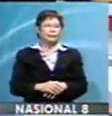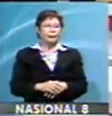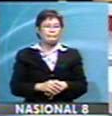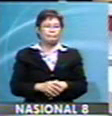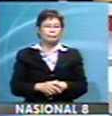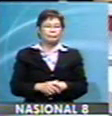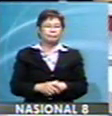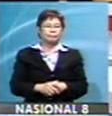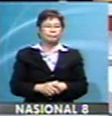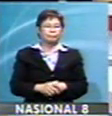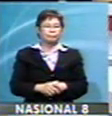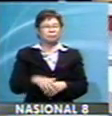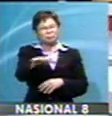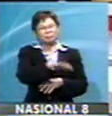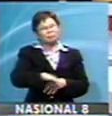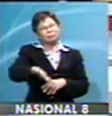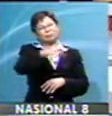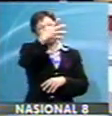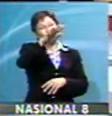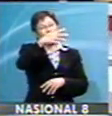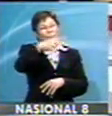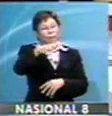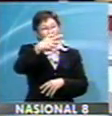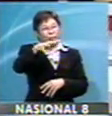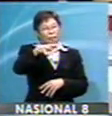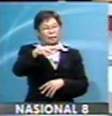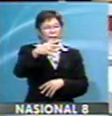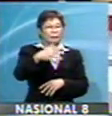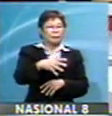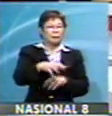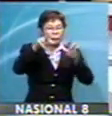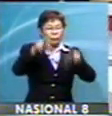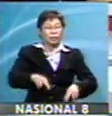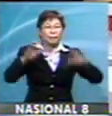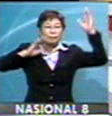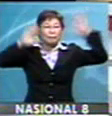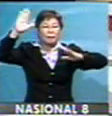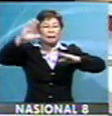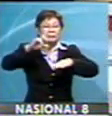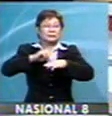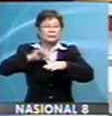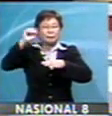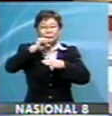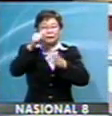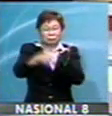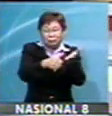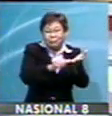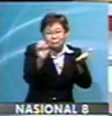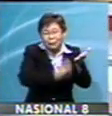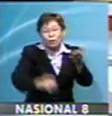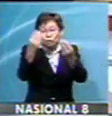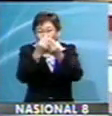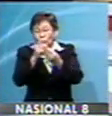Amiruddin diagarkan 15% daripada rakyat Malaysia rakyat Sabah tidak mempunyai dokumen pengenalan diri namun angka